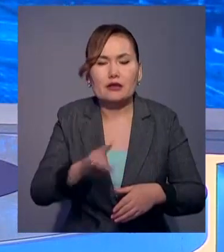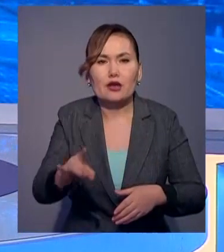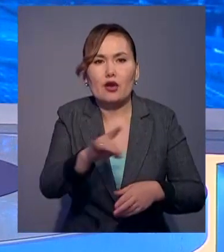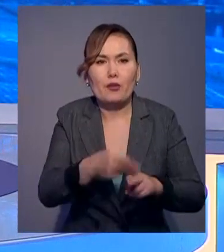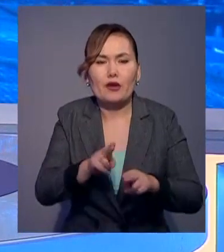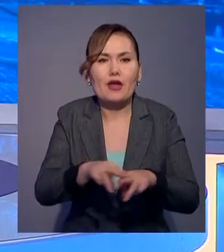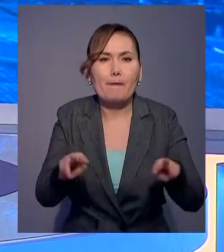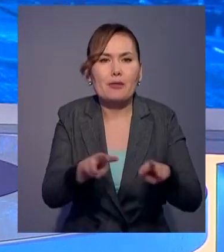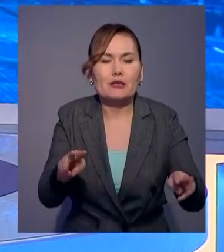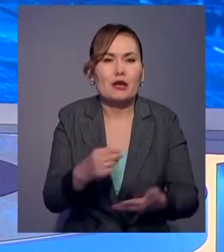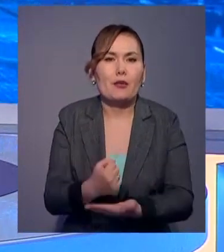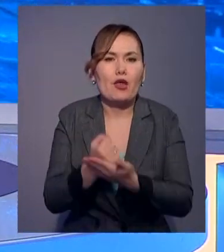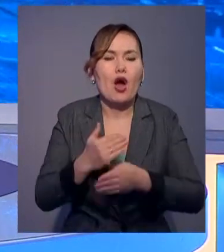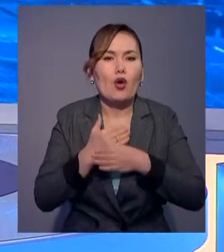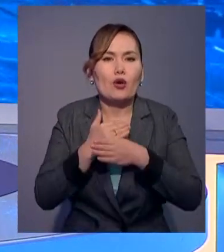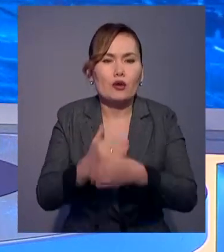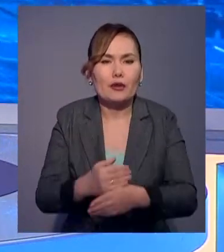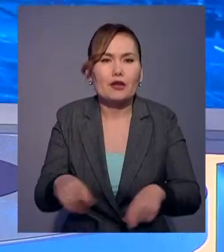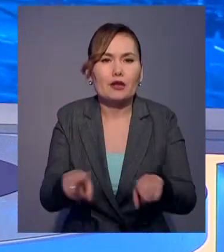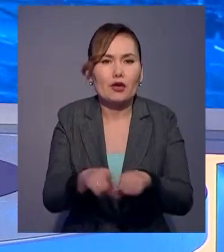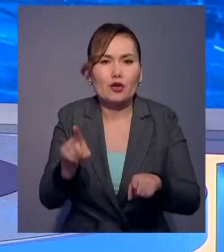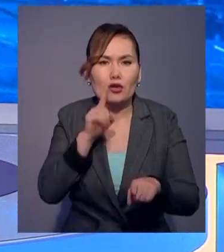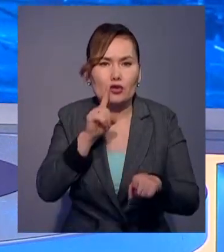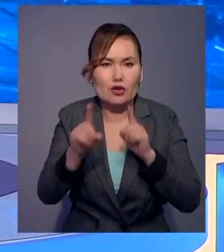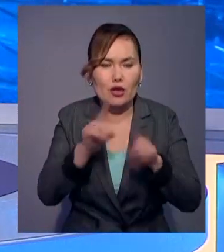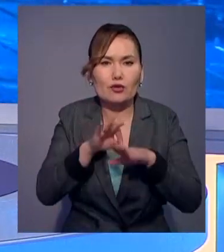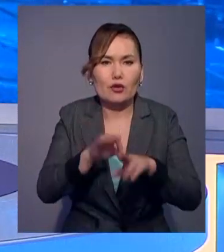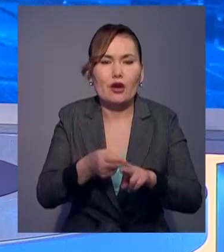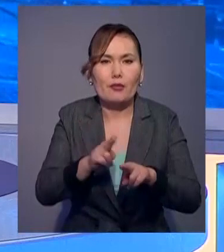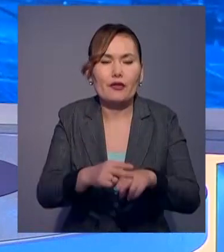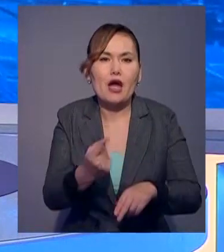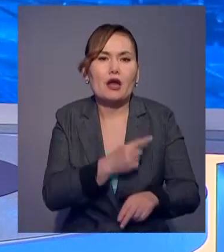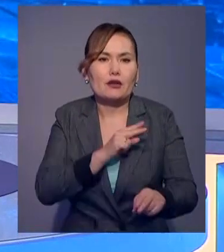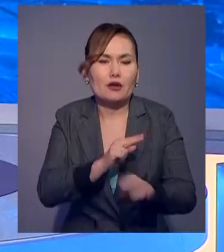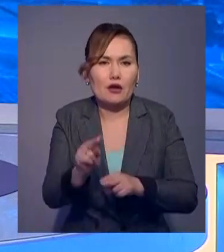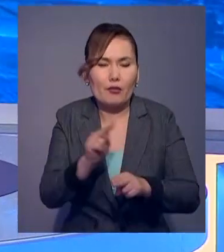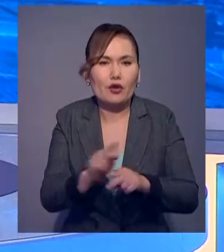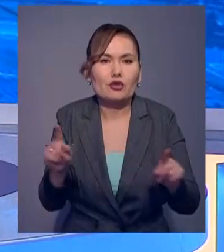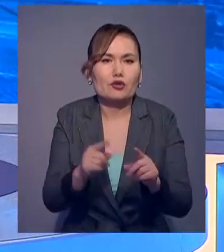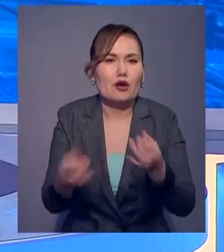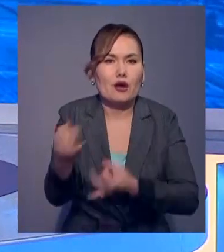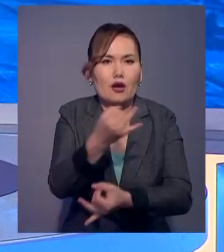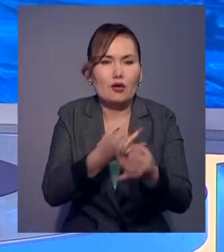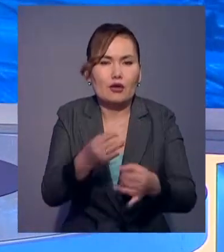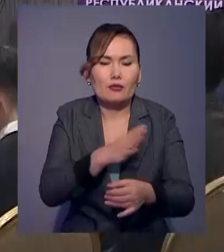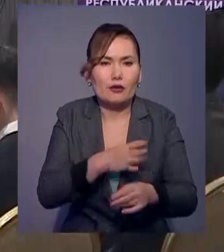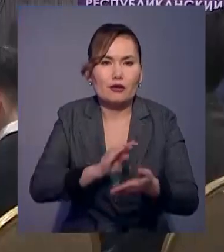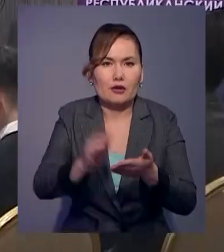даму министрлігінің қолдауымен өтті. Тренингте не талқыланды? Талғатбек Абдығожа тарқатады.